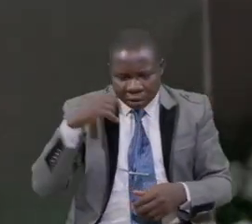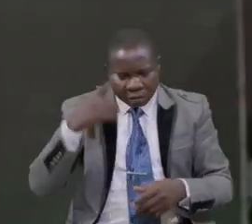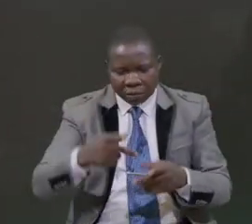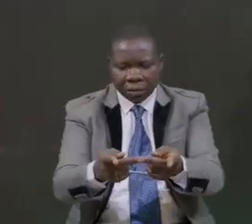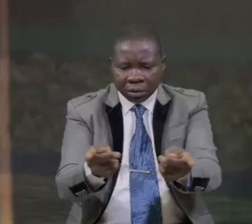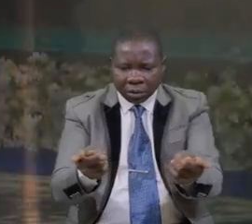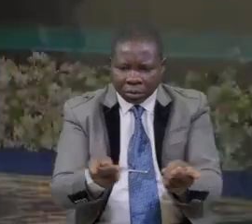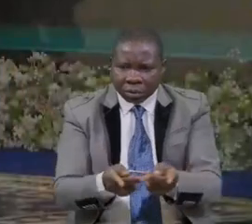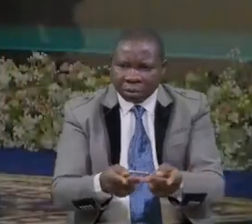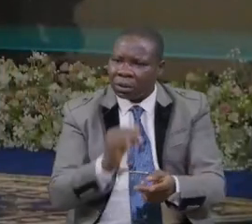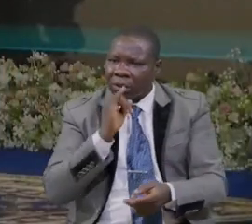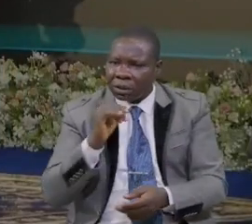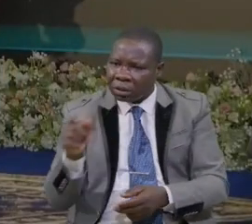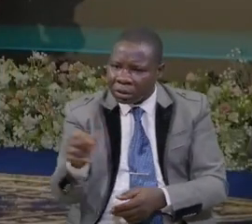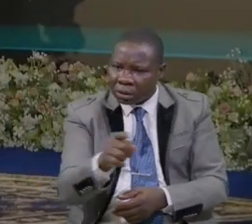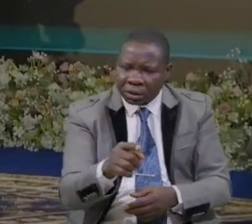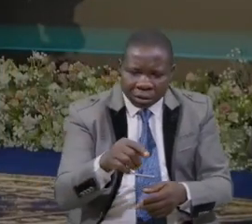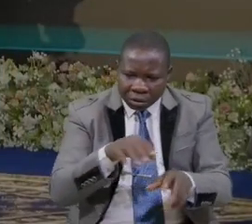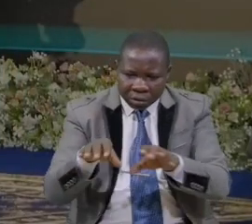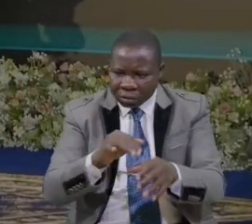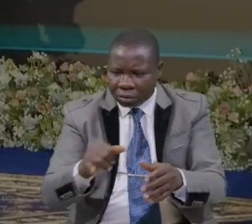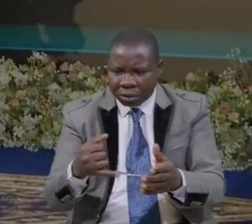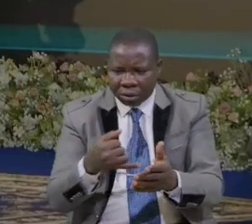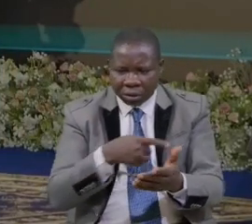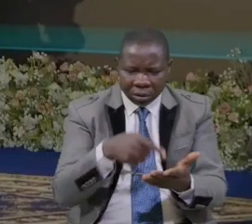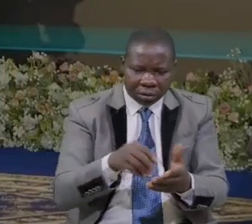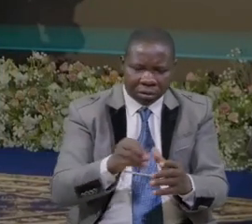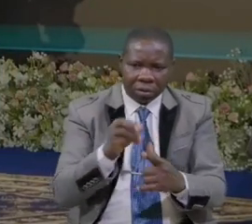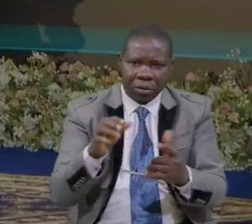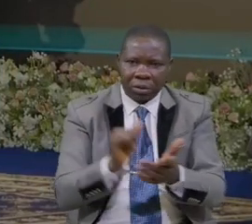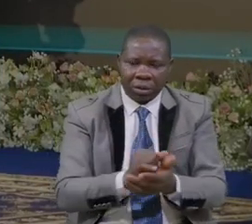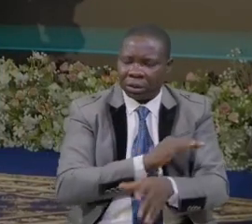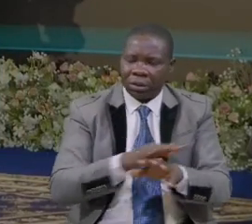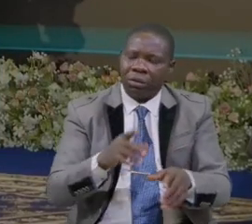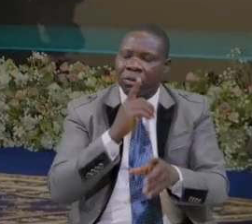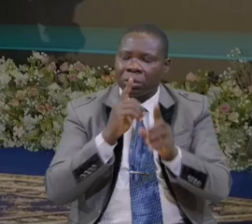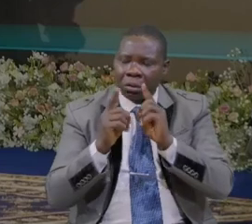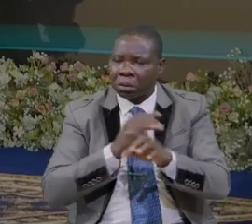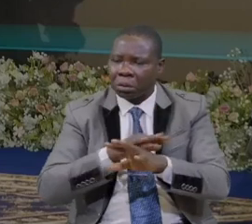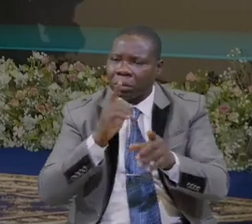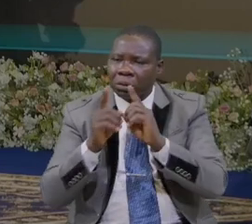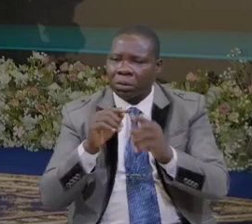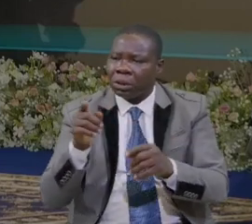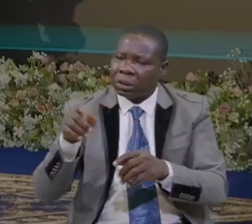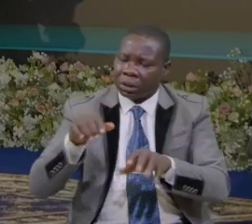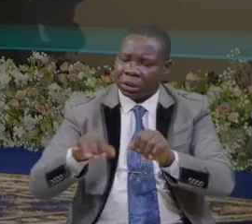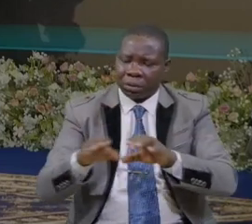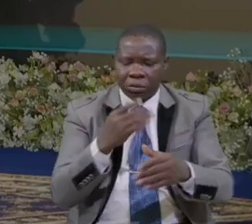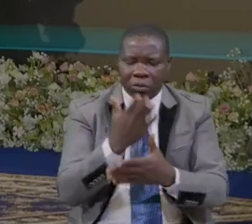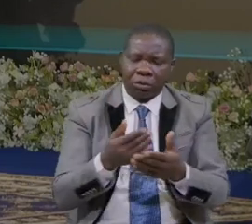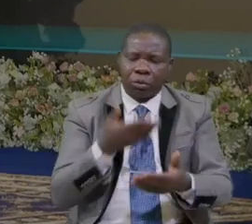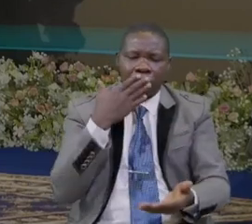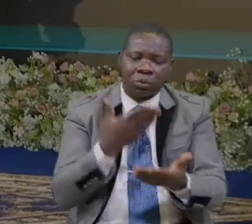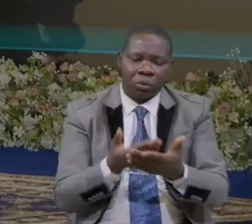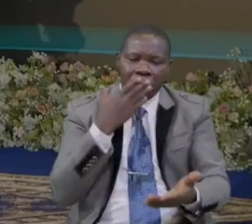position? Est-ce qu'il fait ceci ou cela? Ne parle pas, ne parle pas. Il peut faire de bonnes